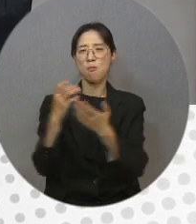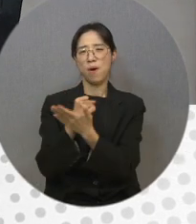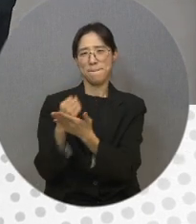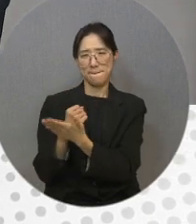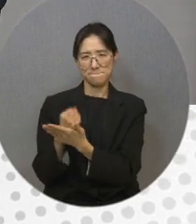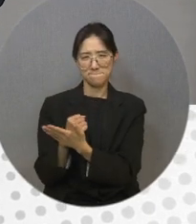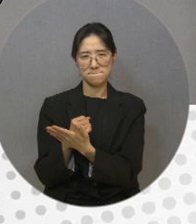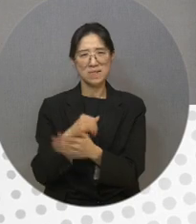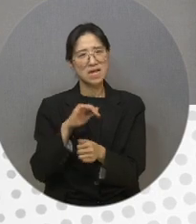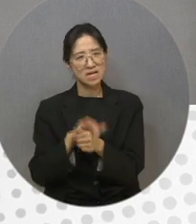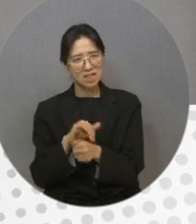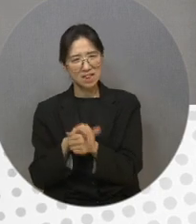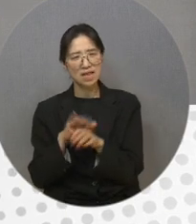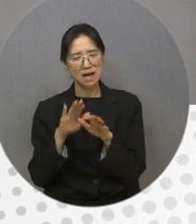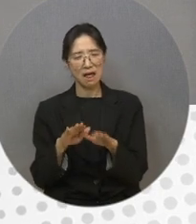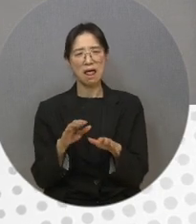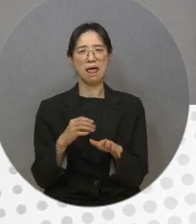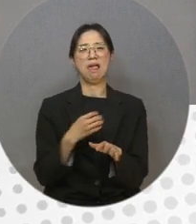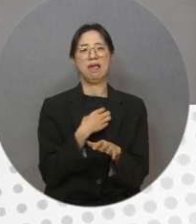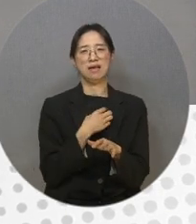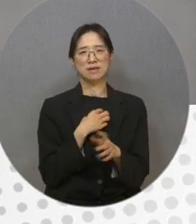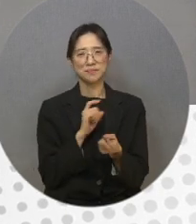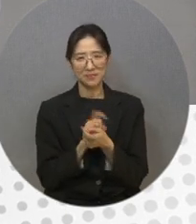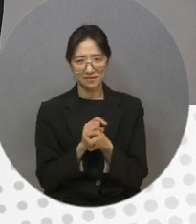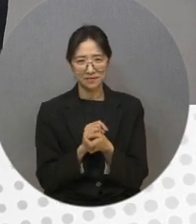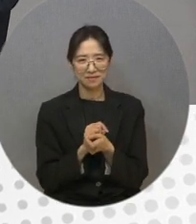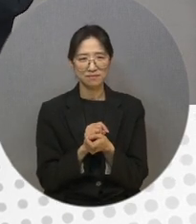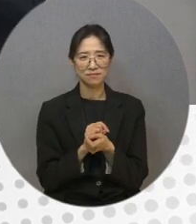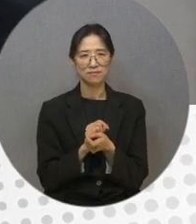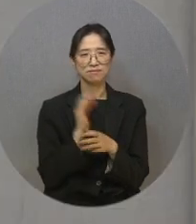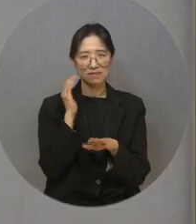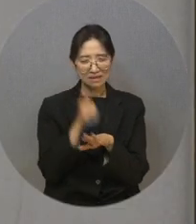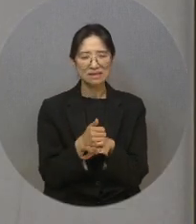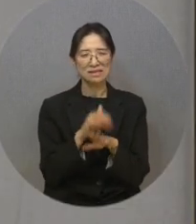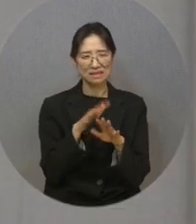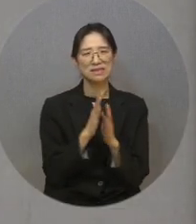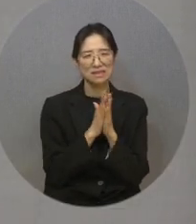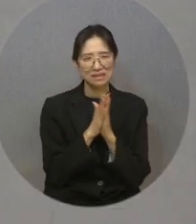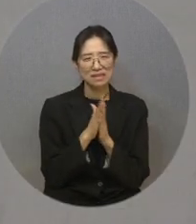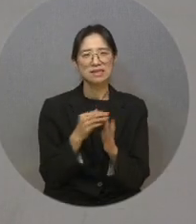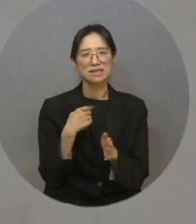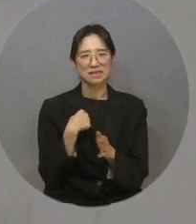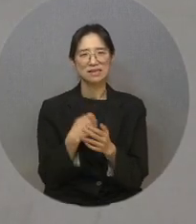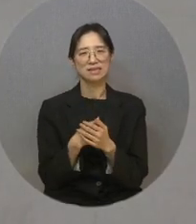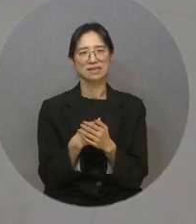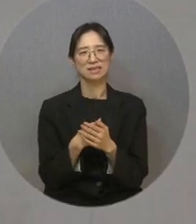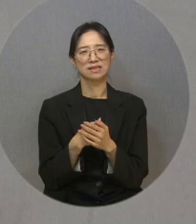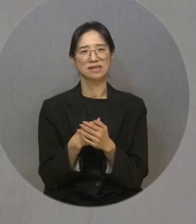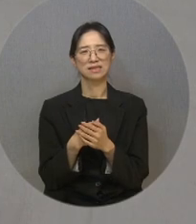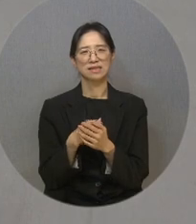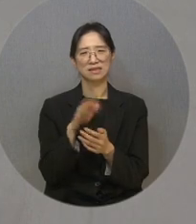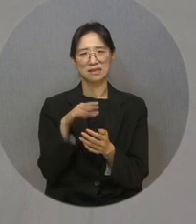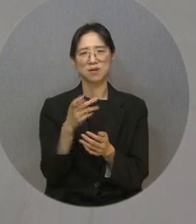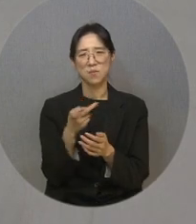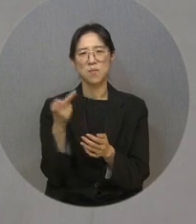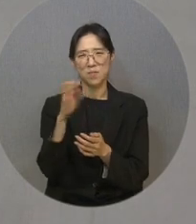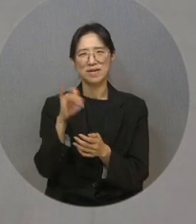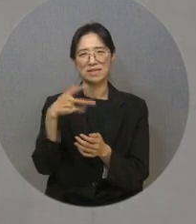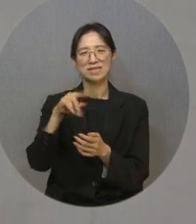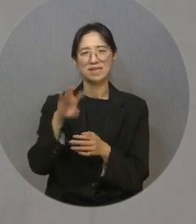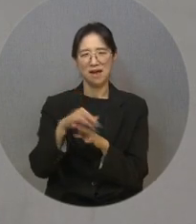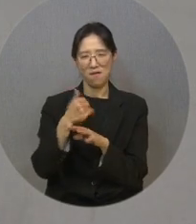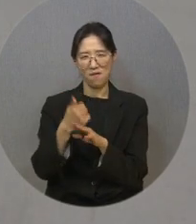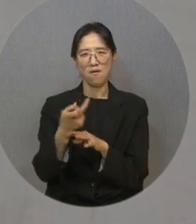신라도 물론 위기에 봉착하게 되는 거예요. 그러면 차라리 잘못했습니다. 내가 형님 아니 오빠 뭐 의자왕이